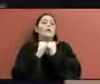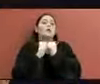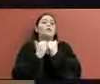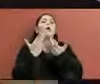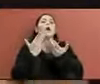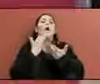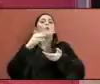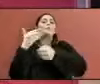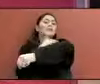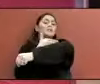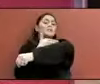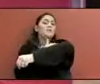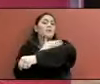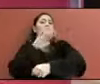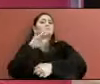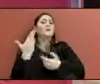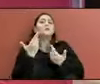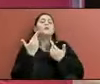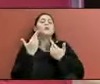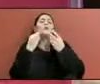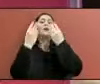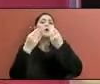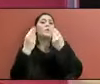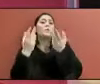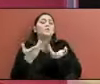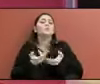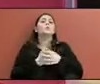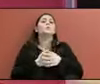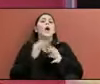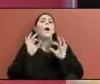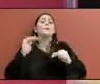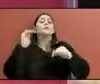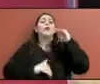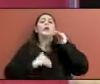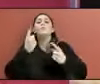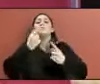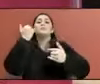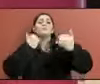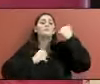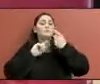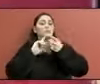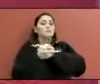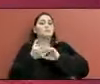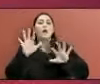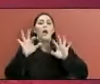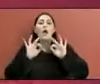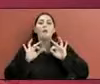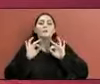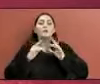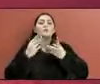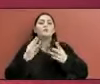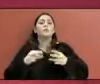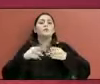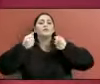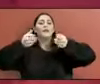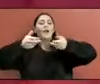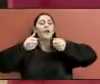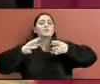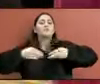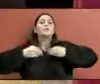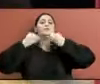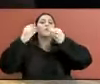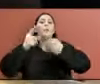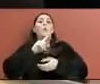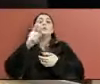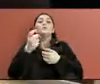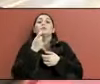ona sağlıyoruz. Hemen gelen talimatla biz akülü tekerlekli sandalyeyi kendisine veriyoruz. 10 yıldır kullanıyor